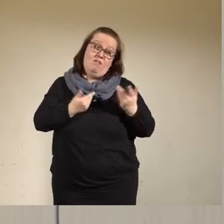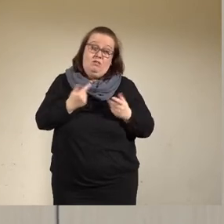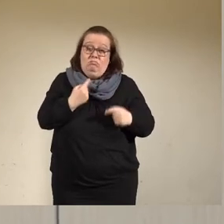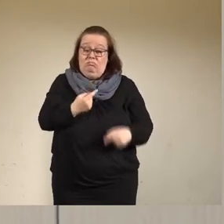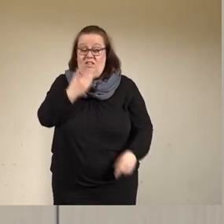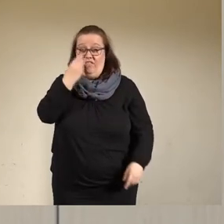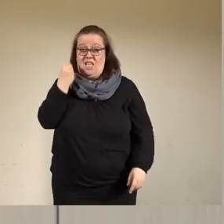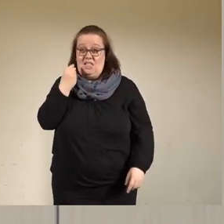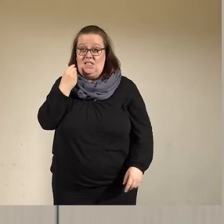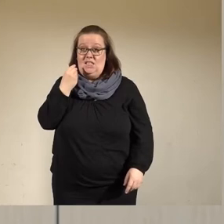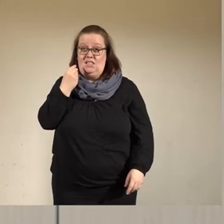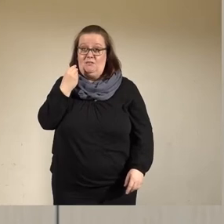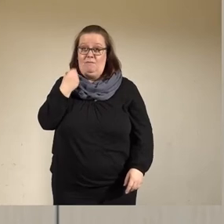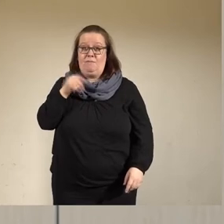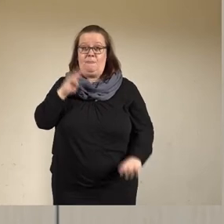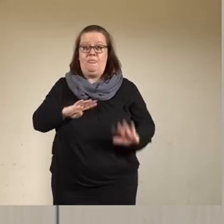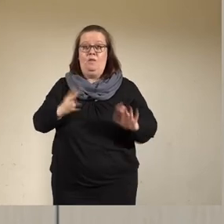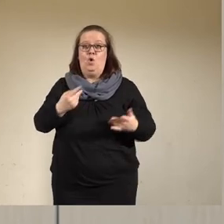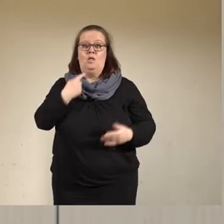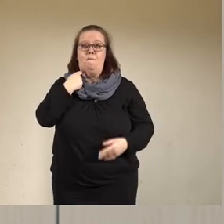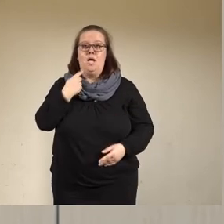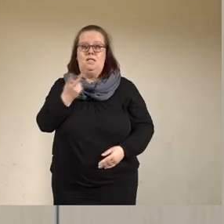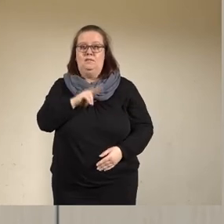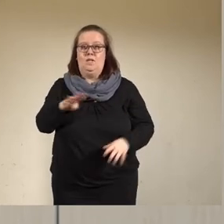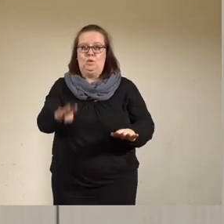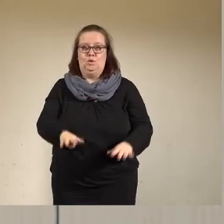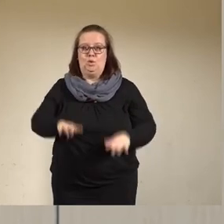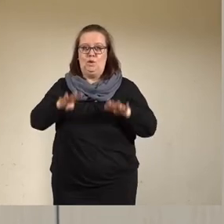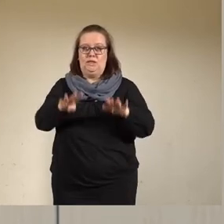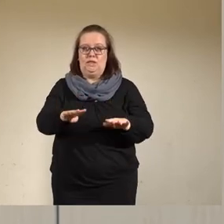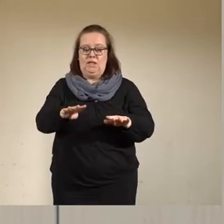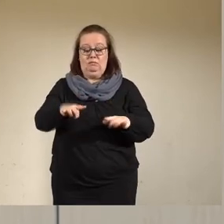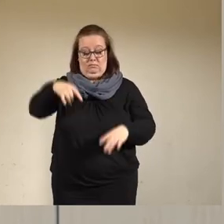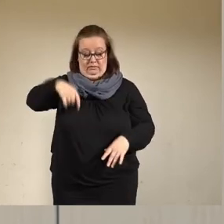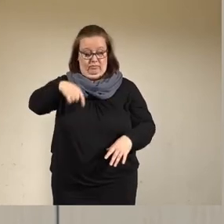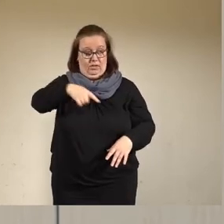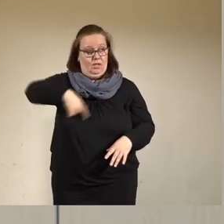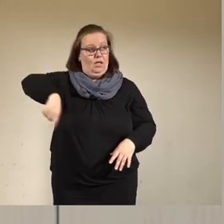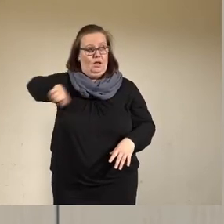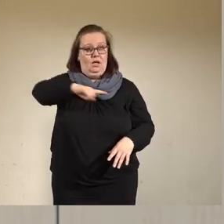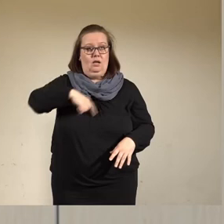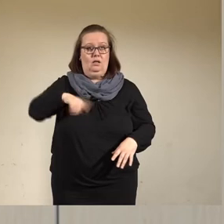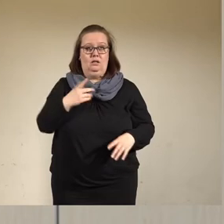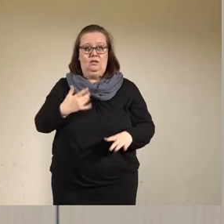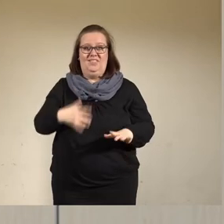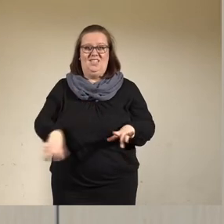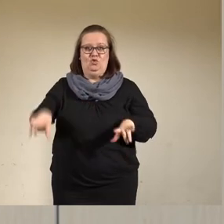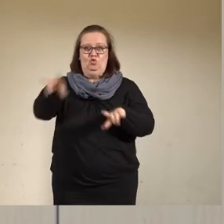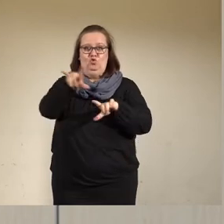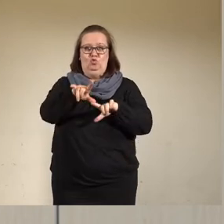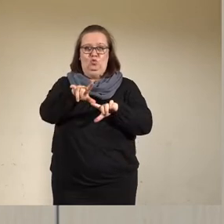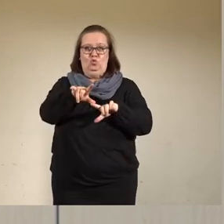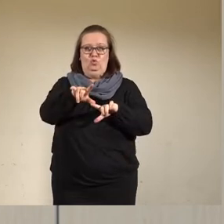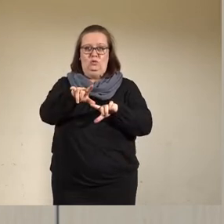wahrscheinlich nicht mehr an den 9. Mai 2019. Da haben wir hier einen Zuschuss